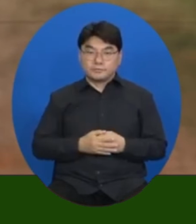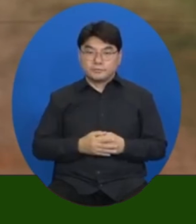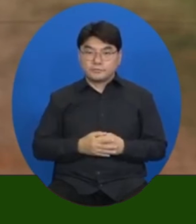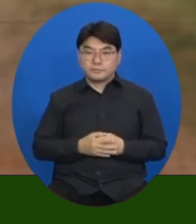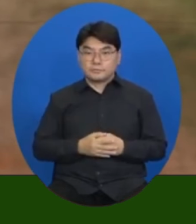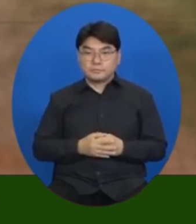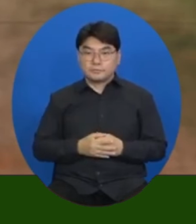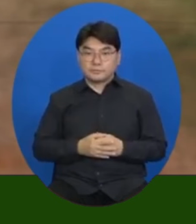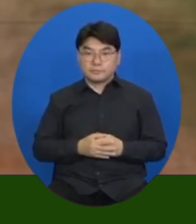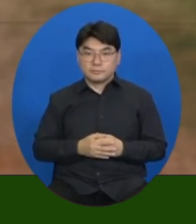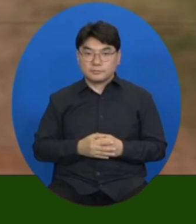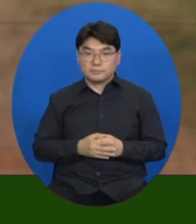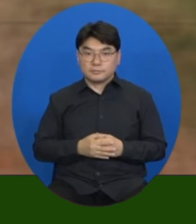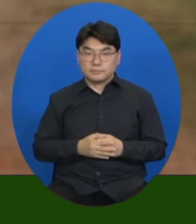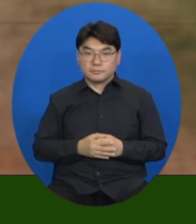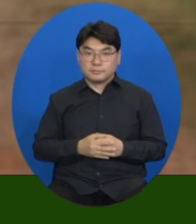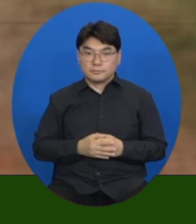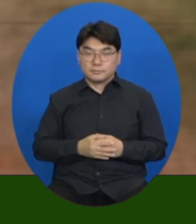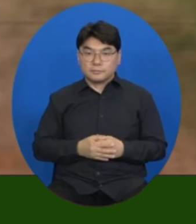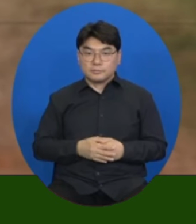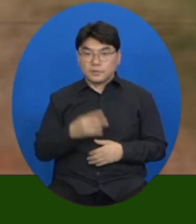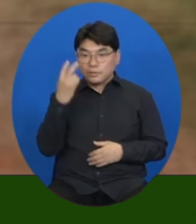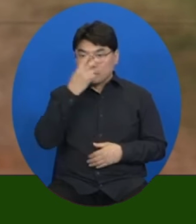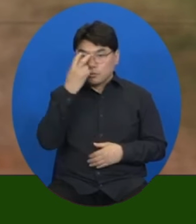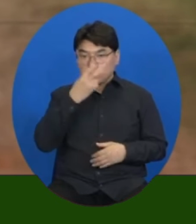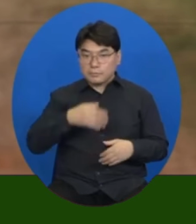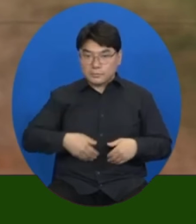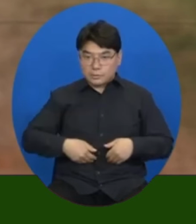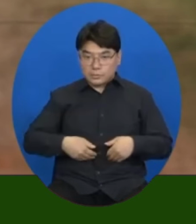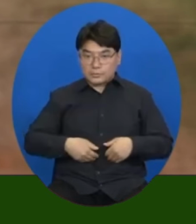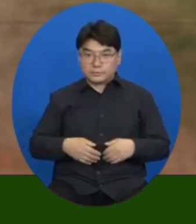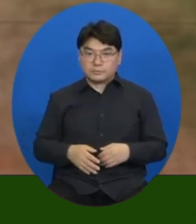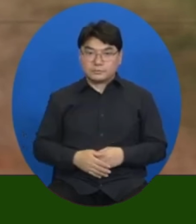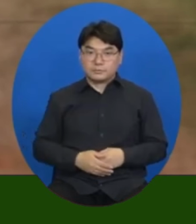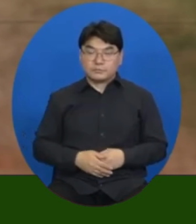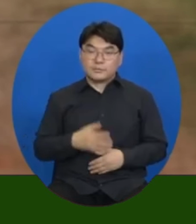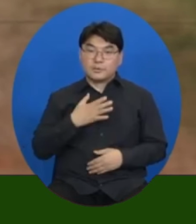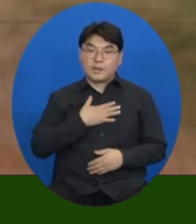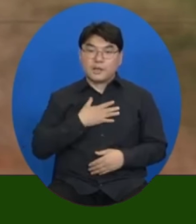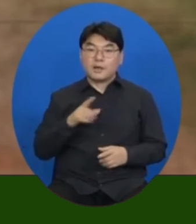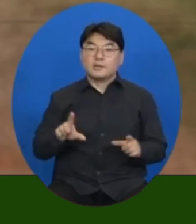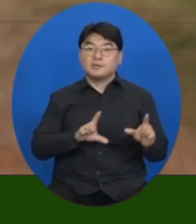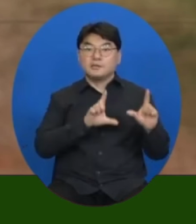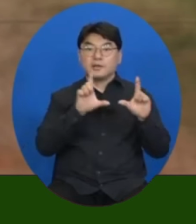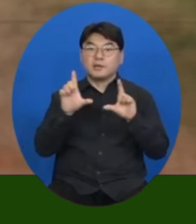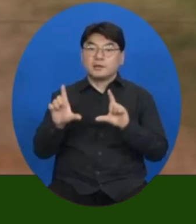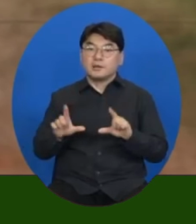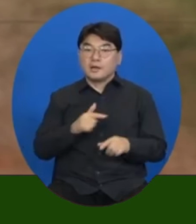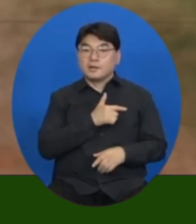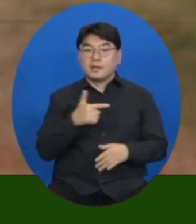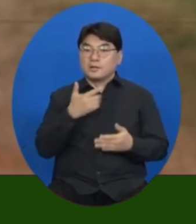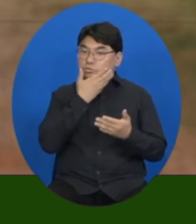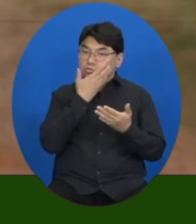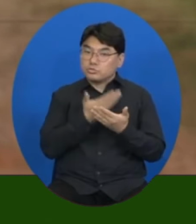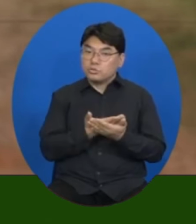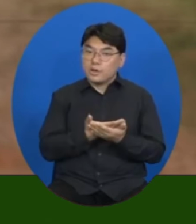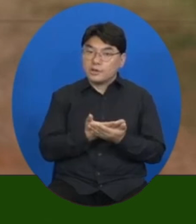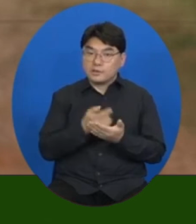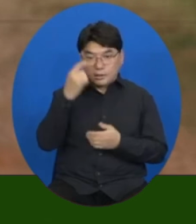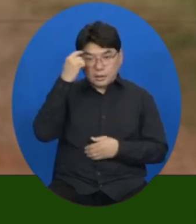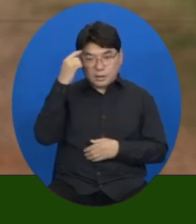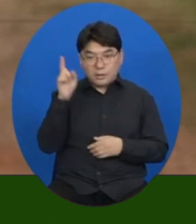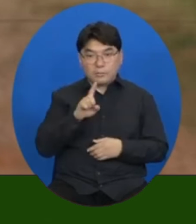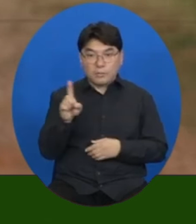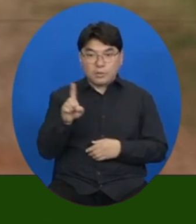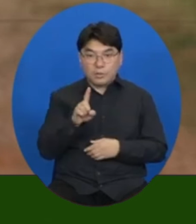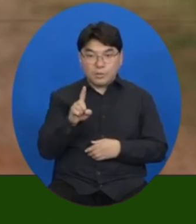있을까요 이거를 점검해 보시면 됩니다 내가 인생에서 가장 중요하게 여기며 살아가는 것이 무엇인가